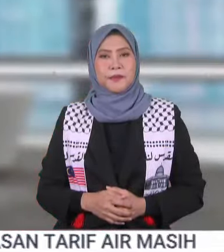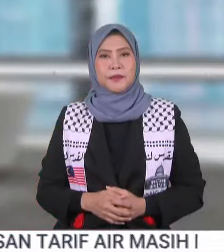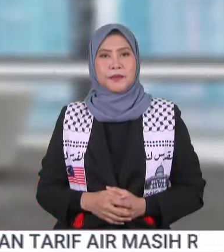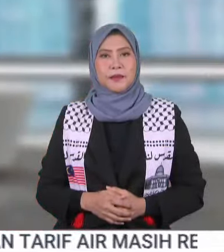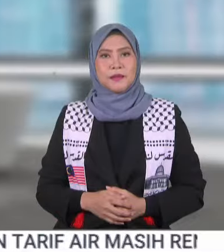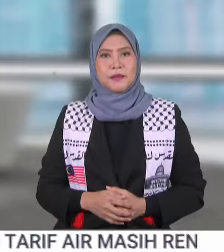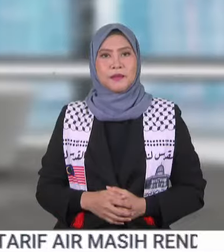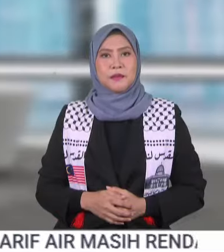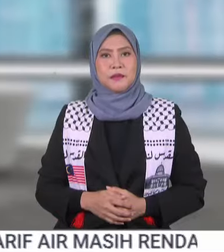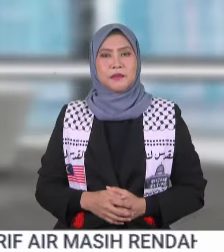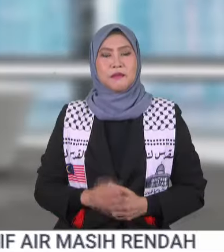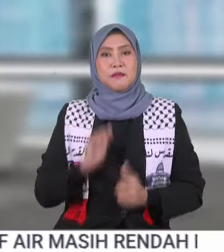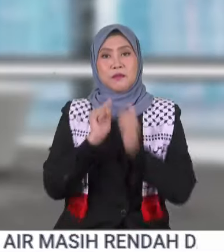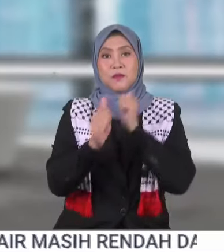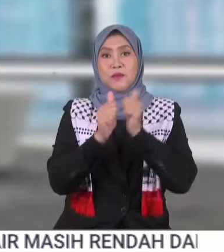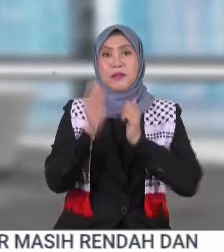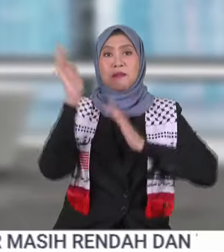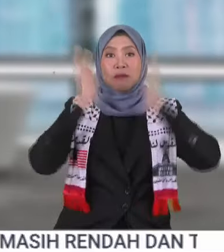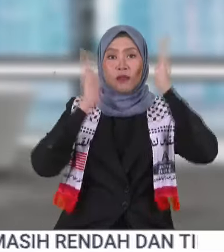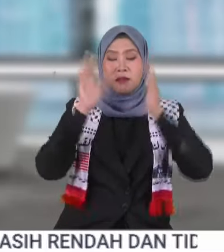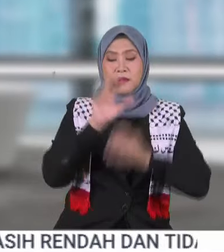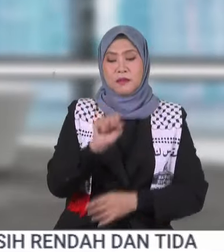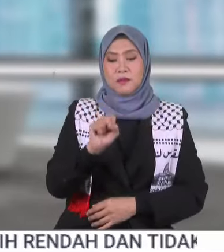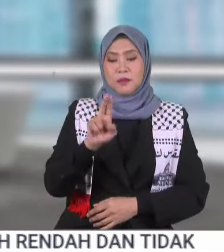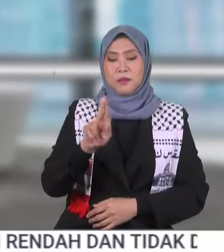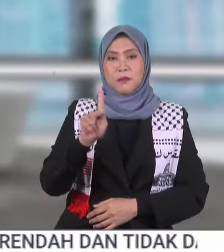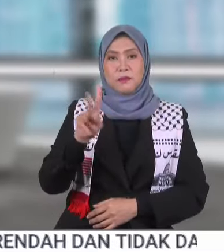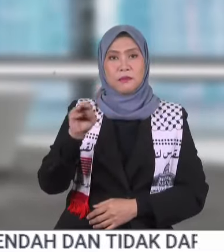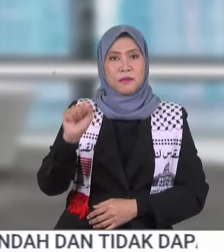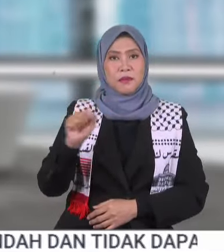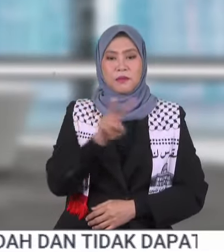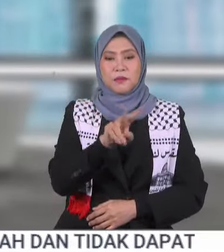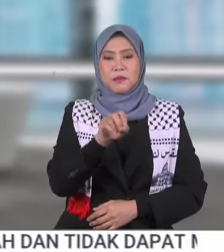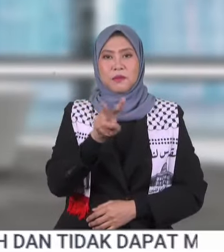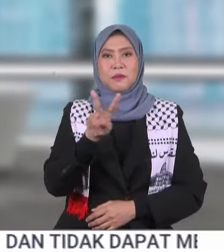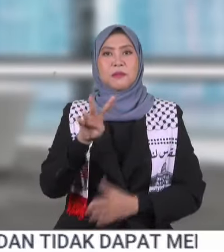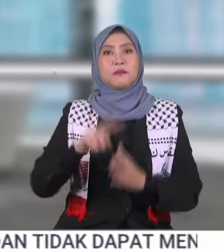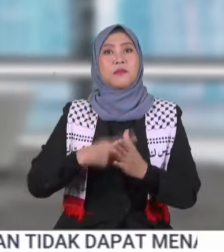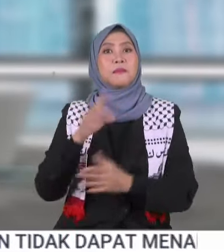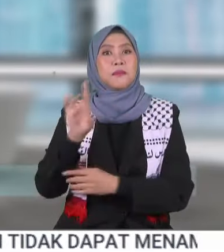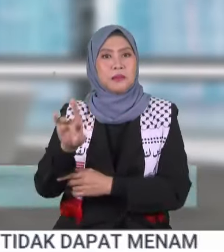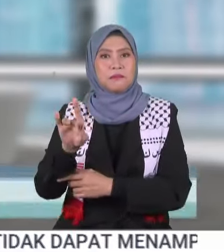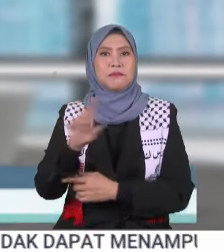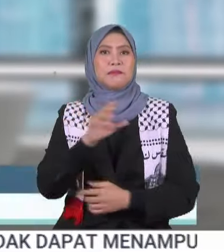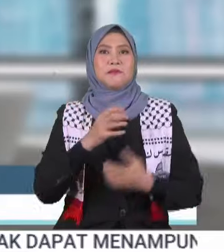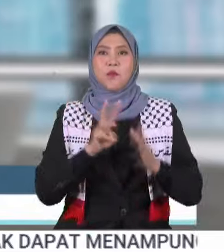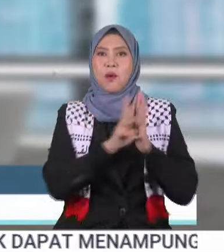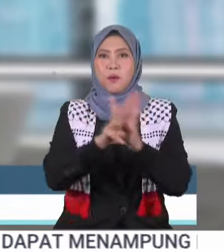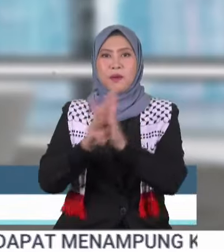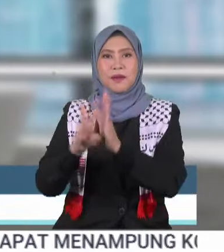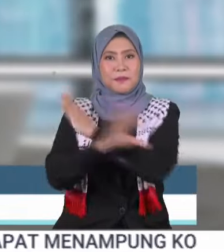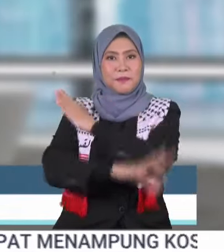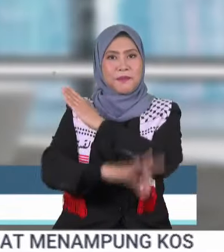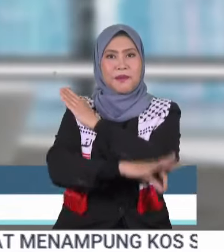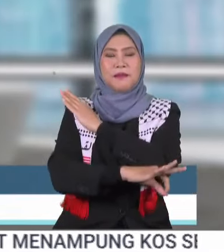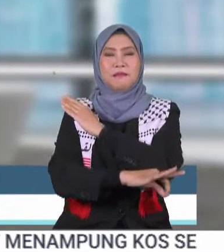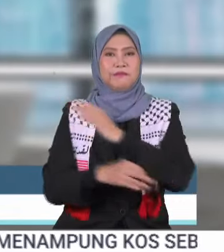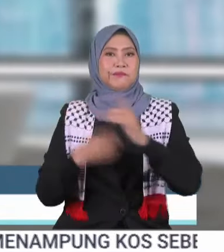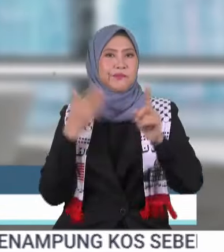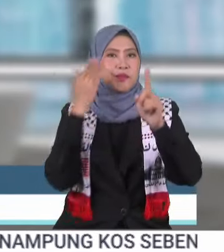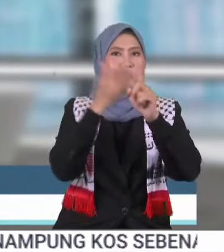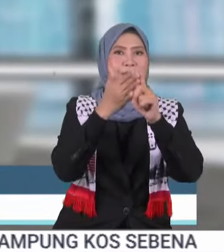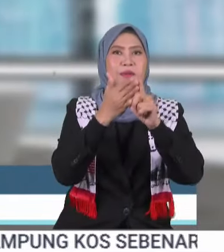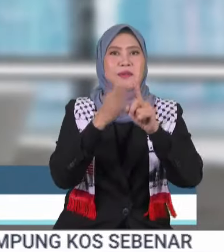Melaka menjelang sukan Malaysia Suma 2024 ogos ini kon negerikan sembilan terbaik pada